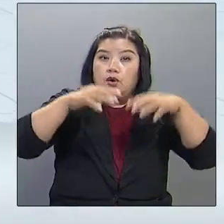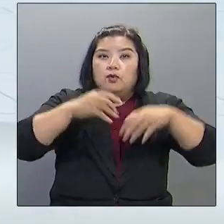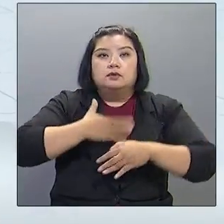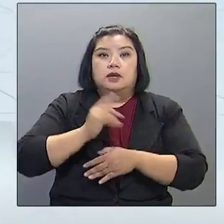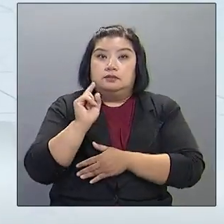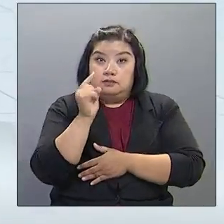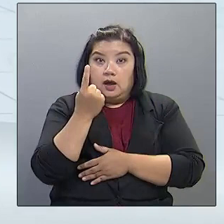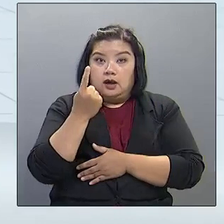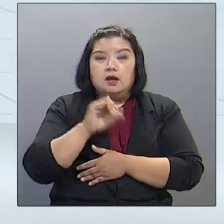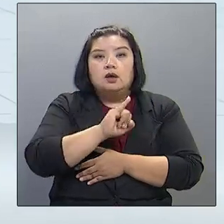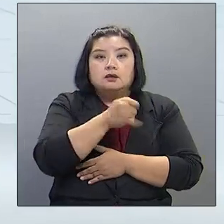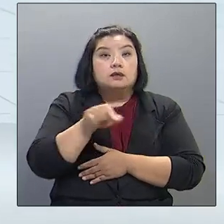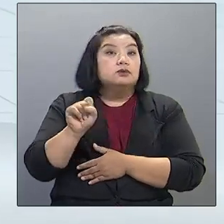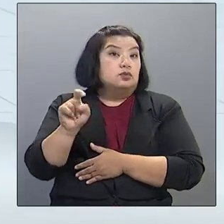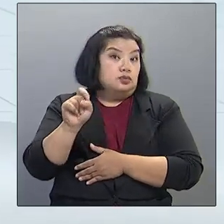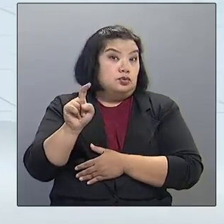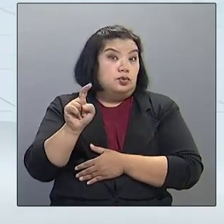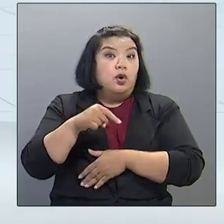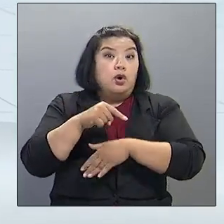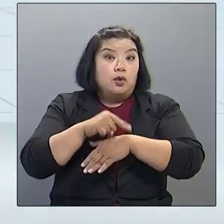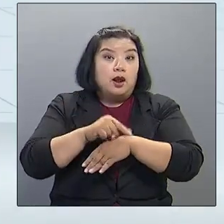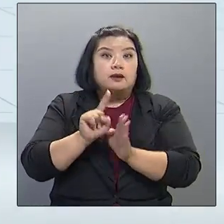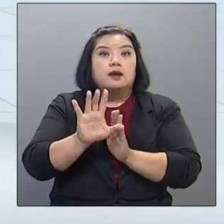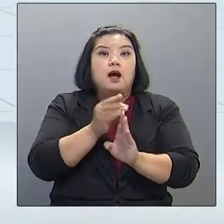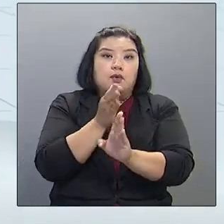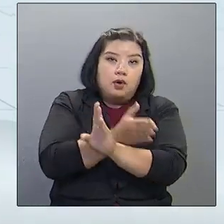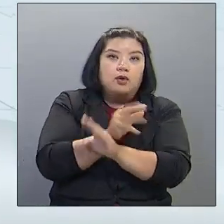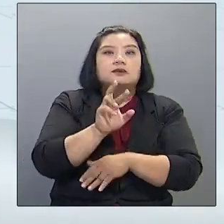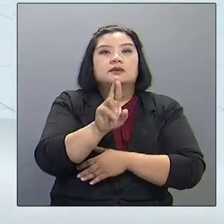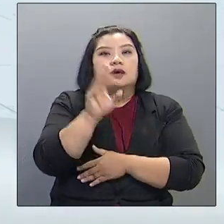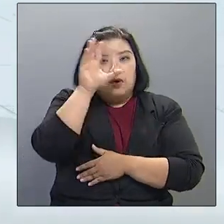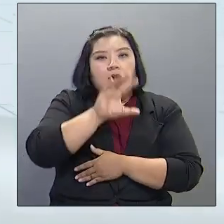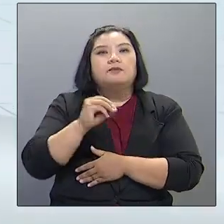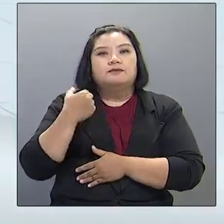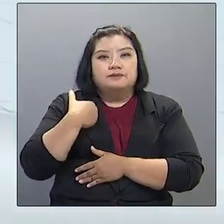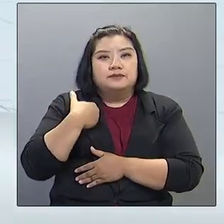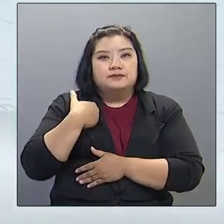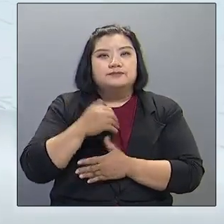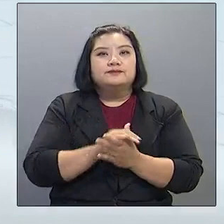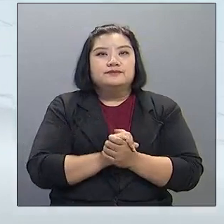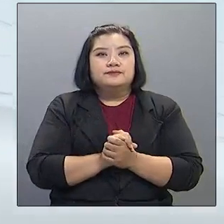ทสูตรได้ทุกวันจันทร์ถึงศุกร์นะคะในช่วงเวลา5 นาทีก่อนเที่ยงและก่อน2 ทุ่มสวัสดีค่ะ